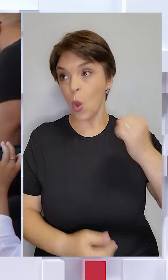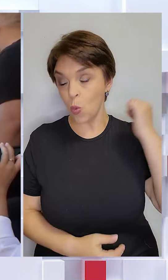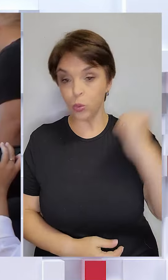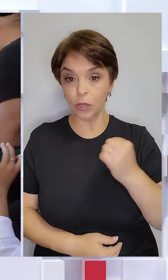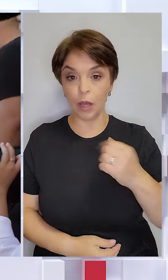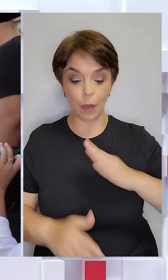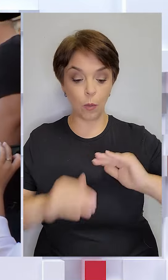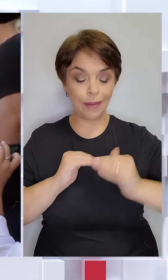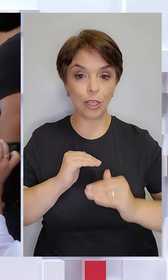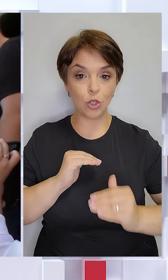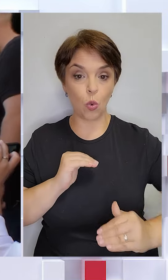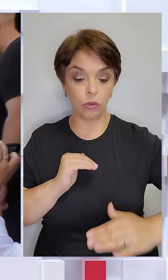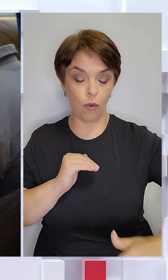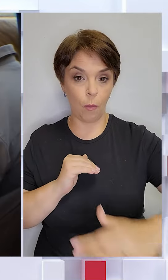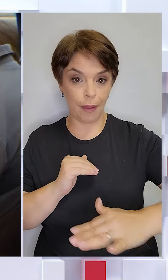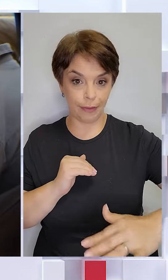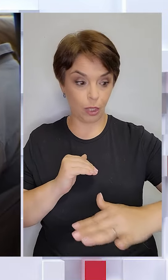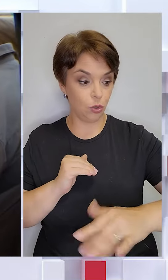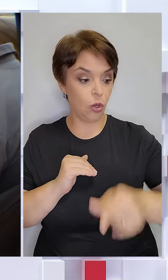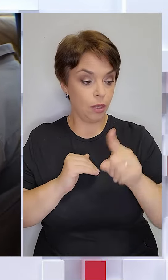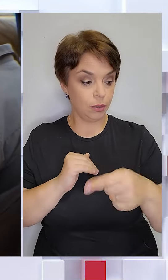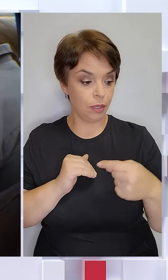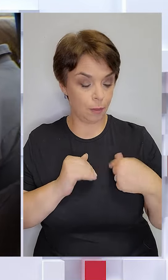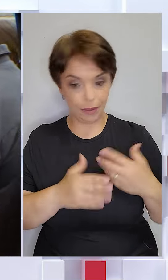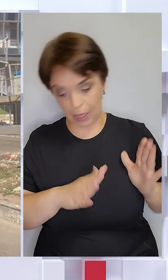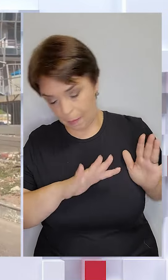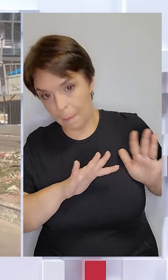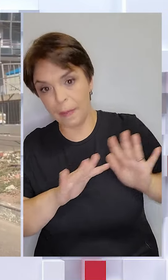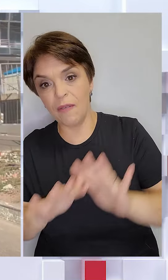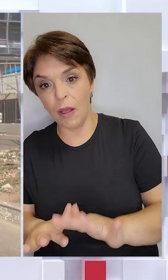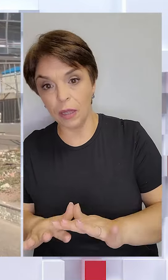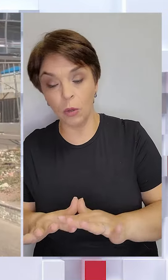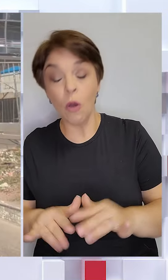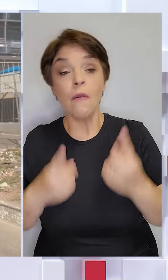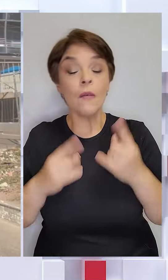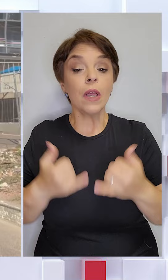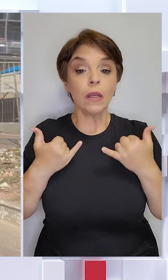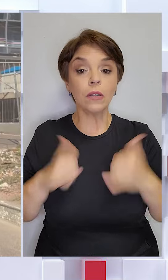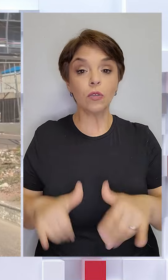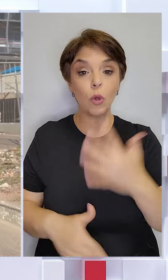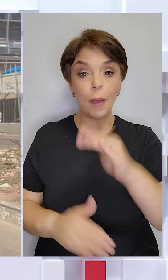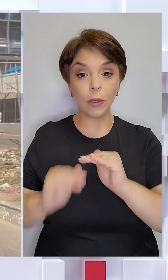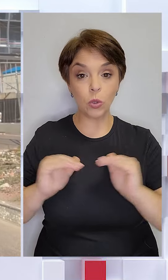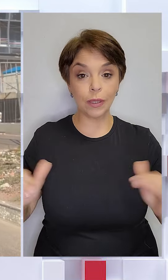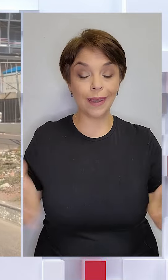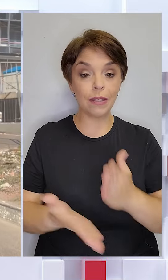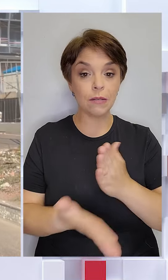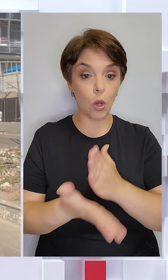на сходовому майданчику, і там мене і привалило. Велике диво, що діти, 5 дітей, які знаходилися на